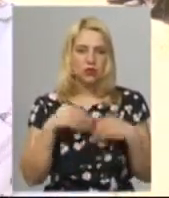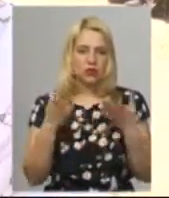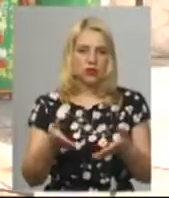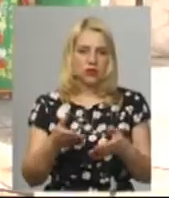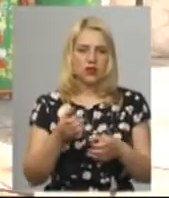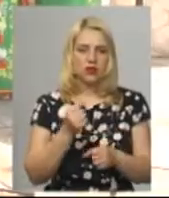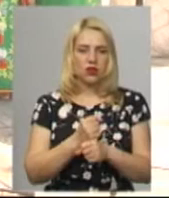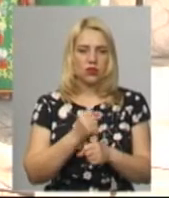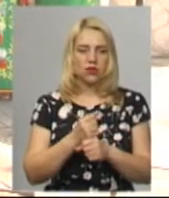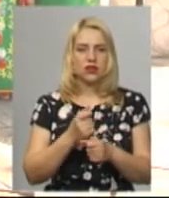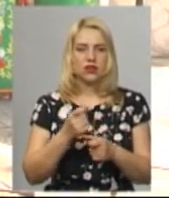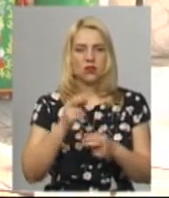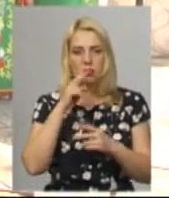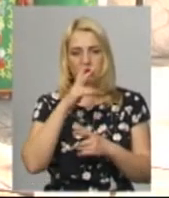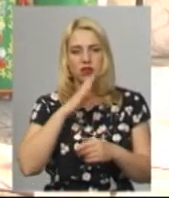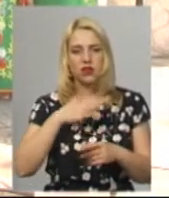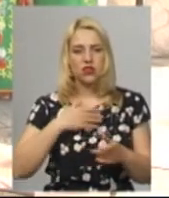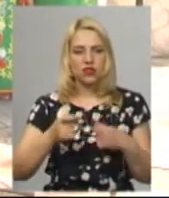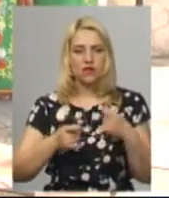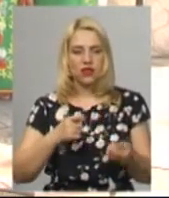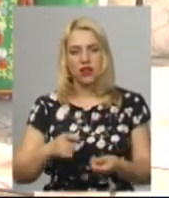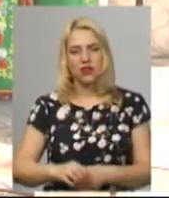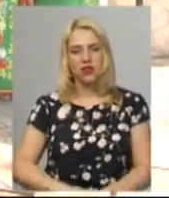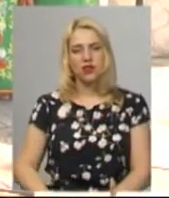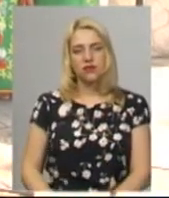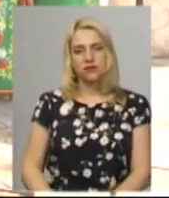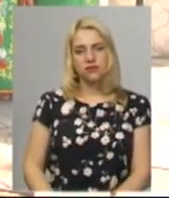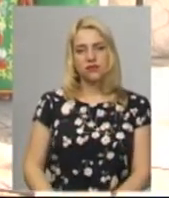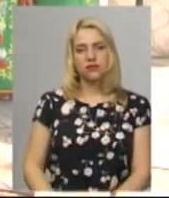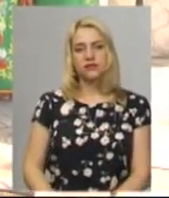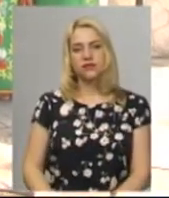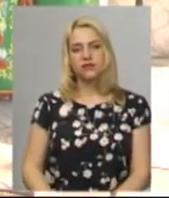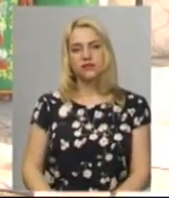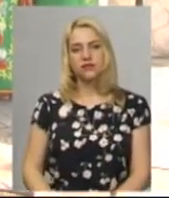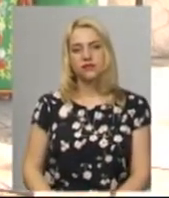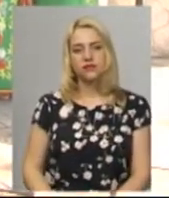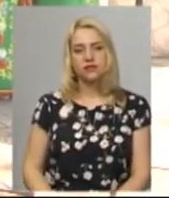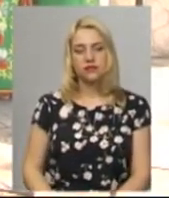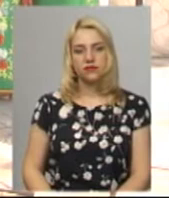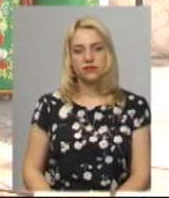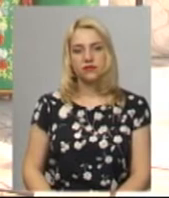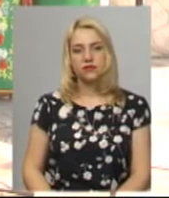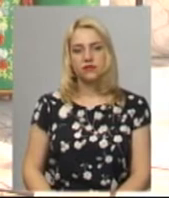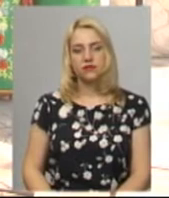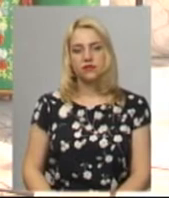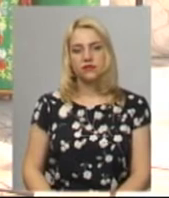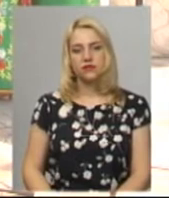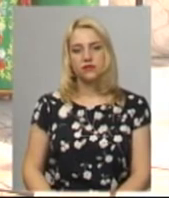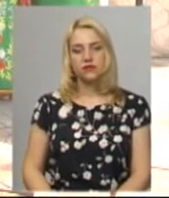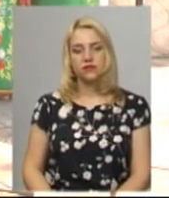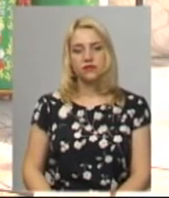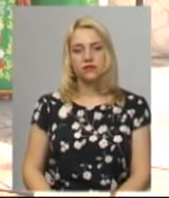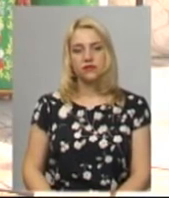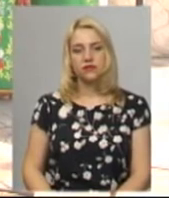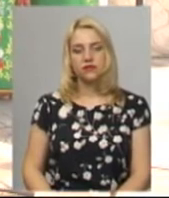нашій владі. Там старенький батько окопи копав, дім копав